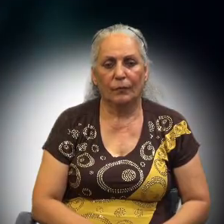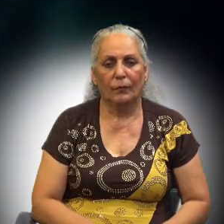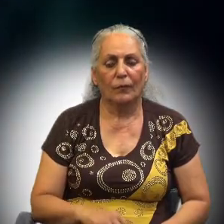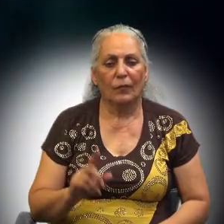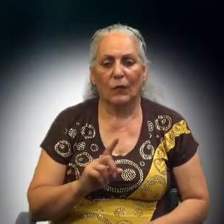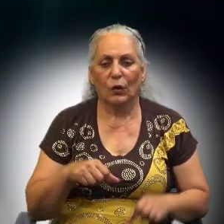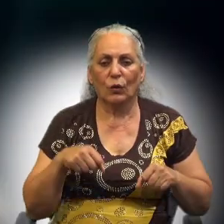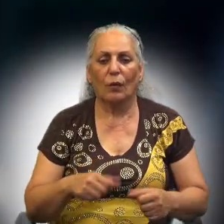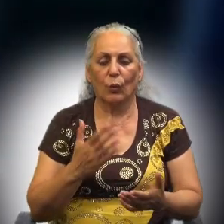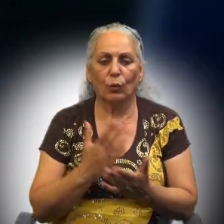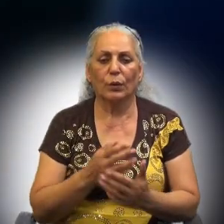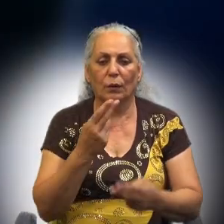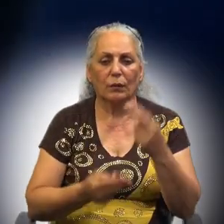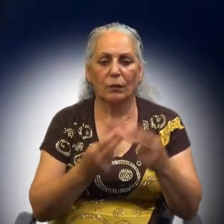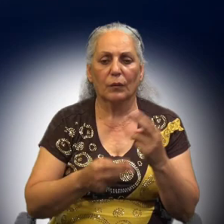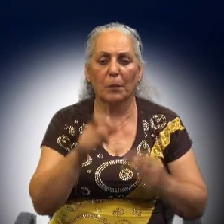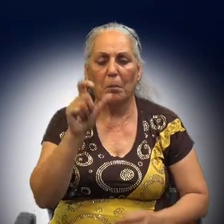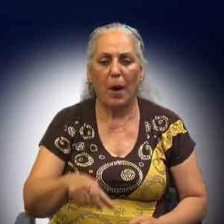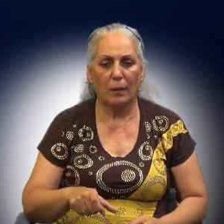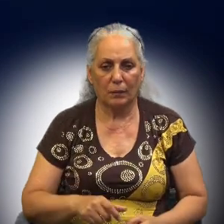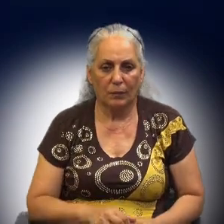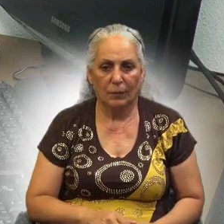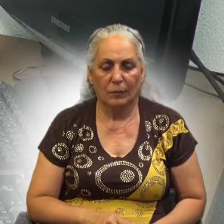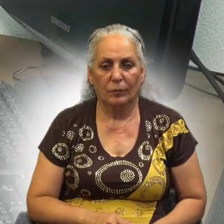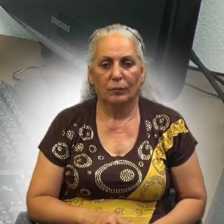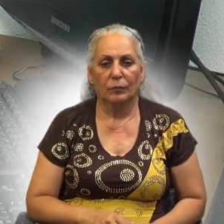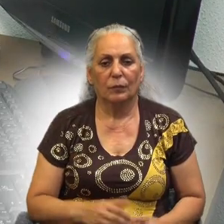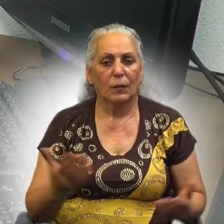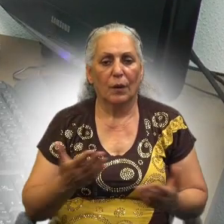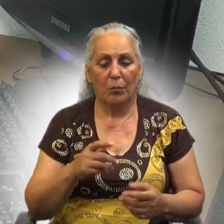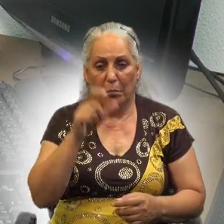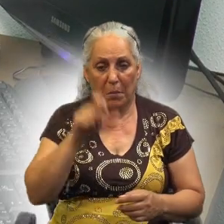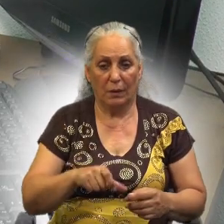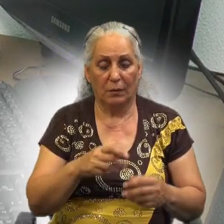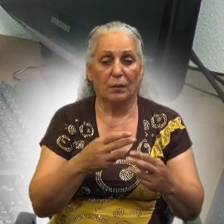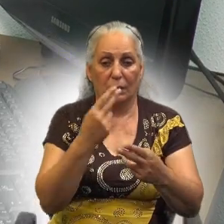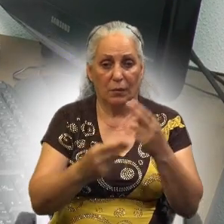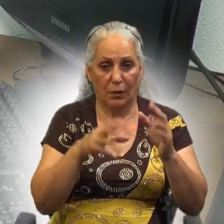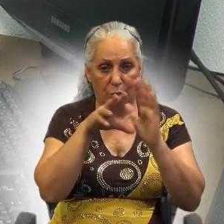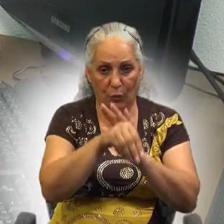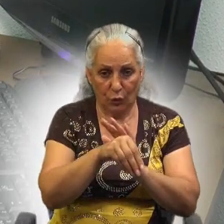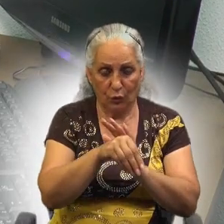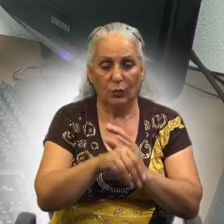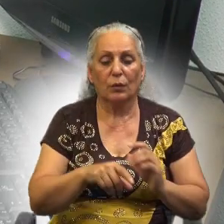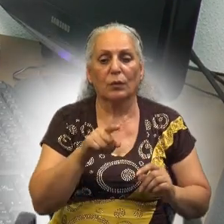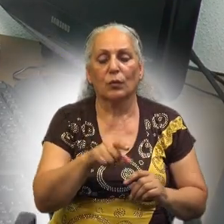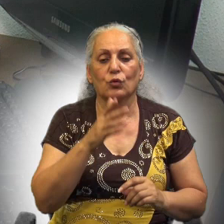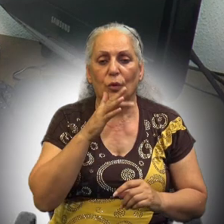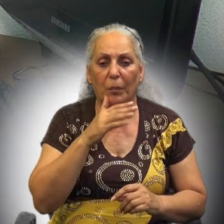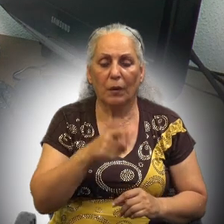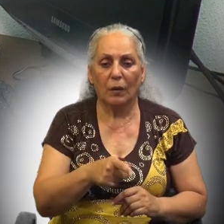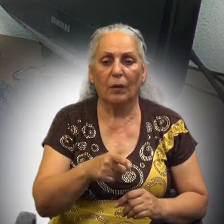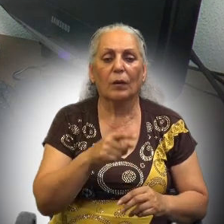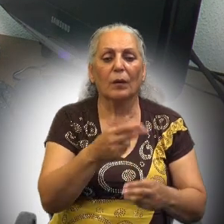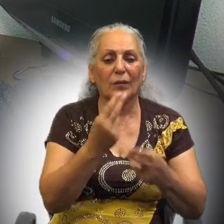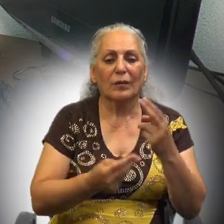Ինչ իրավունքներ ունի կալանավորված անձը։ Երբ որ անձը գտնվում է կալանքի մեջ, այս պարագայում իրեն կալանքի